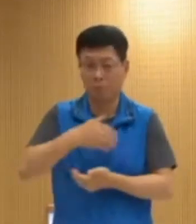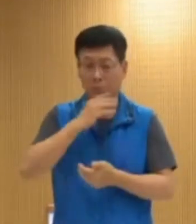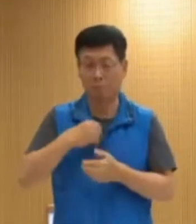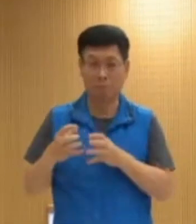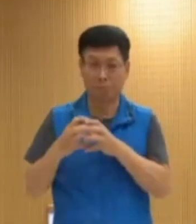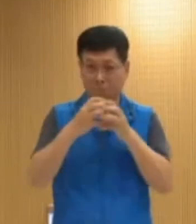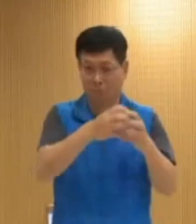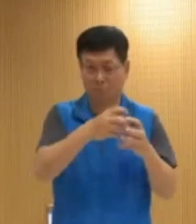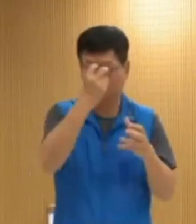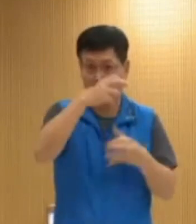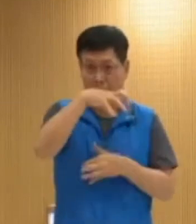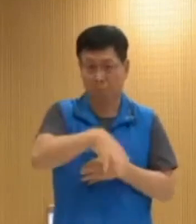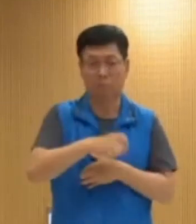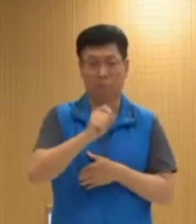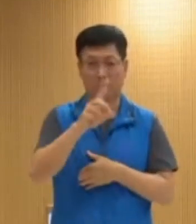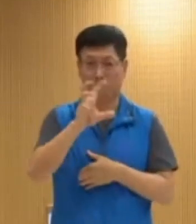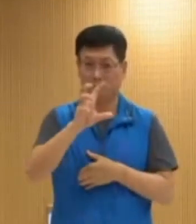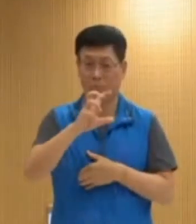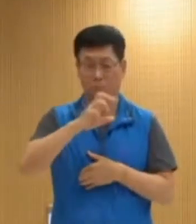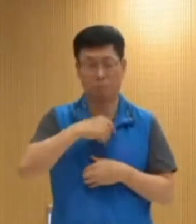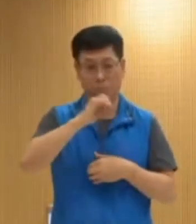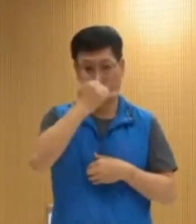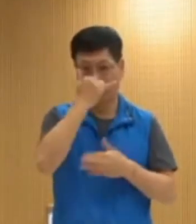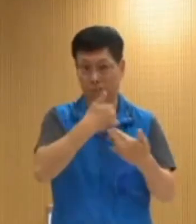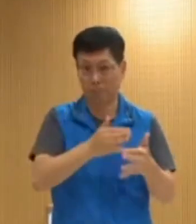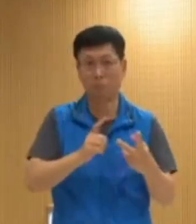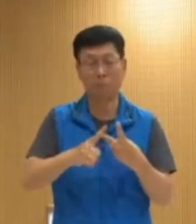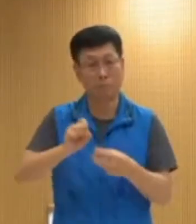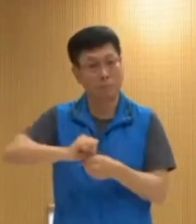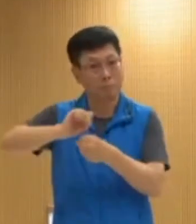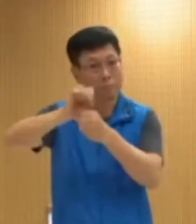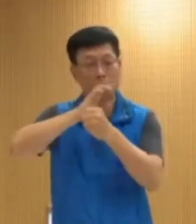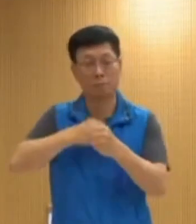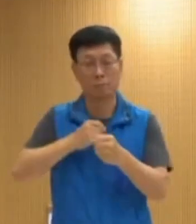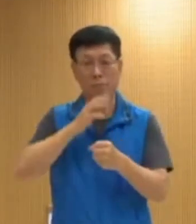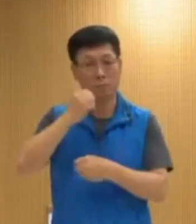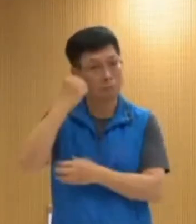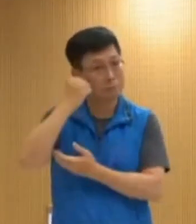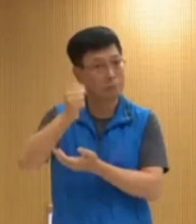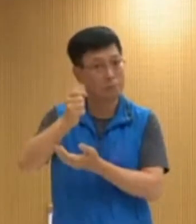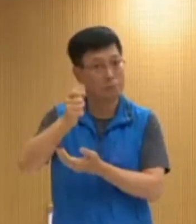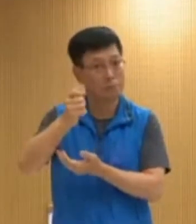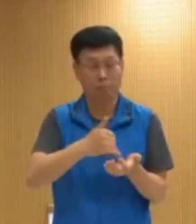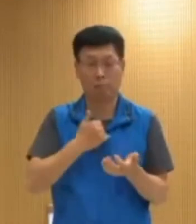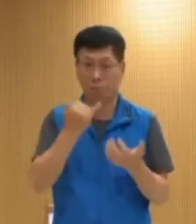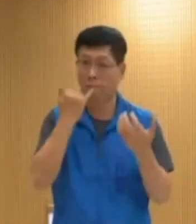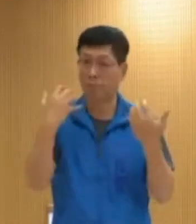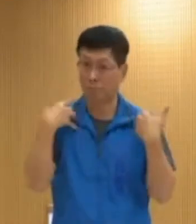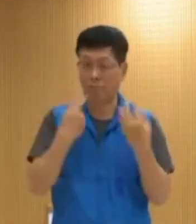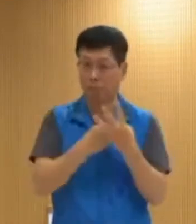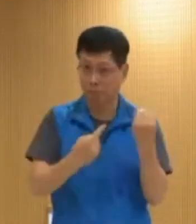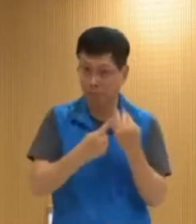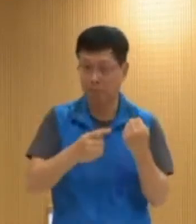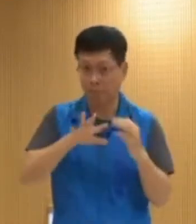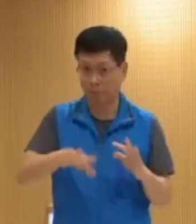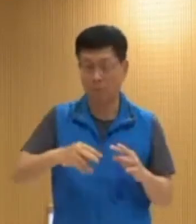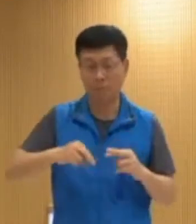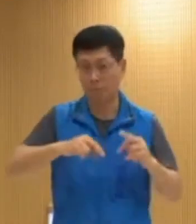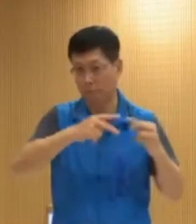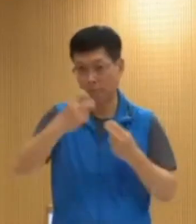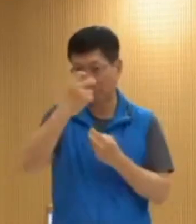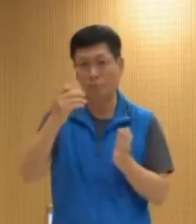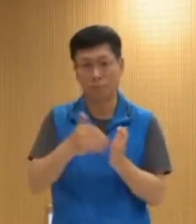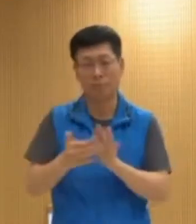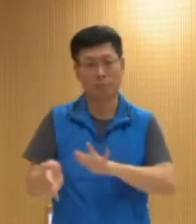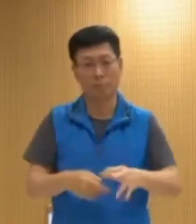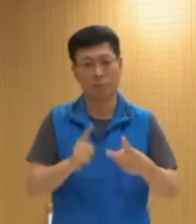所180个房间，以及增加隔离防疫旅馆403间。我们今天教育局